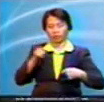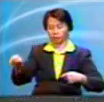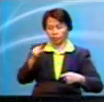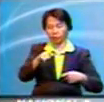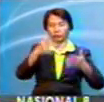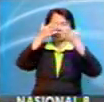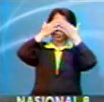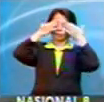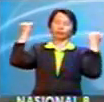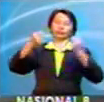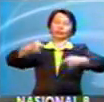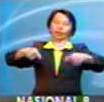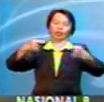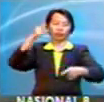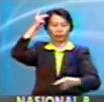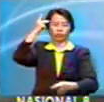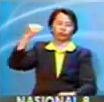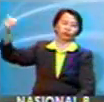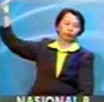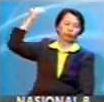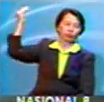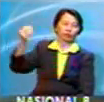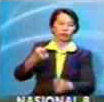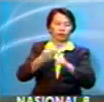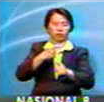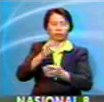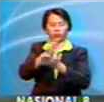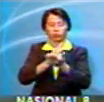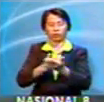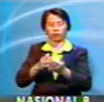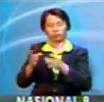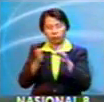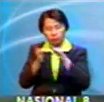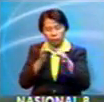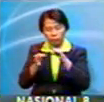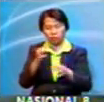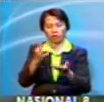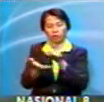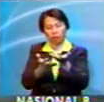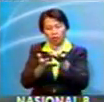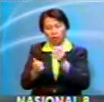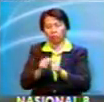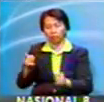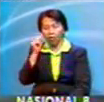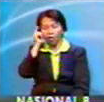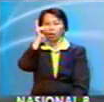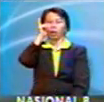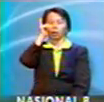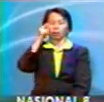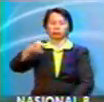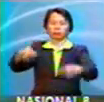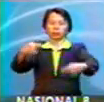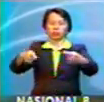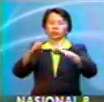untuk melupakan perbezaan politik silam. Hasil daripada beberapa sesi penerangan dan dialog, beliau sedar bahawa